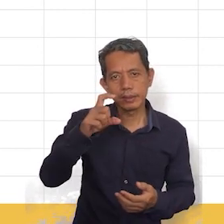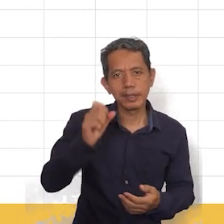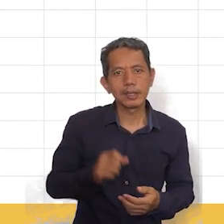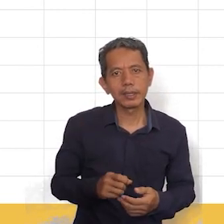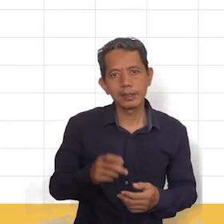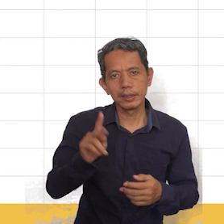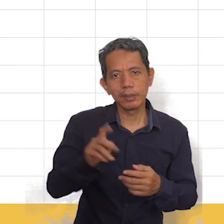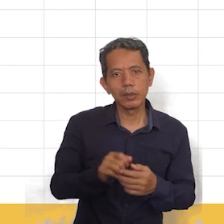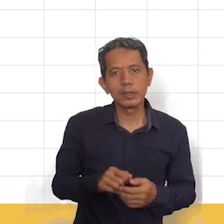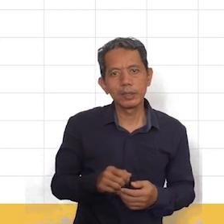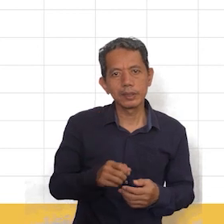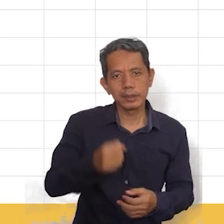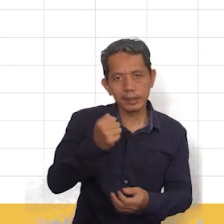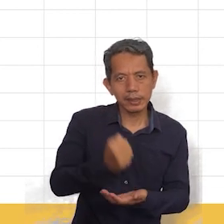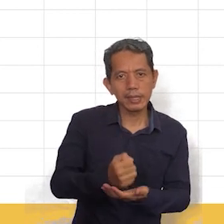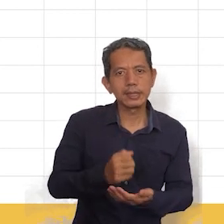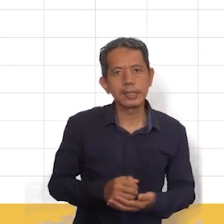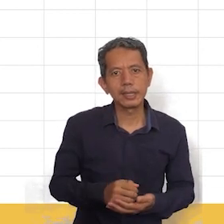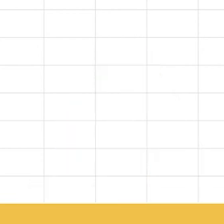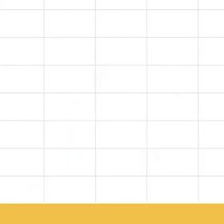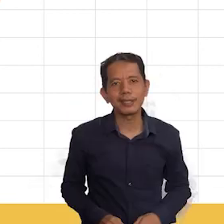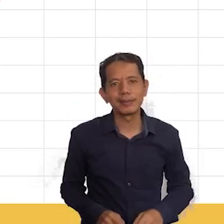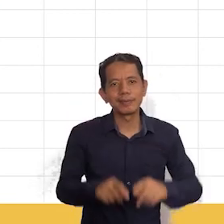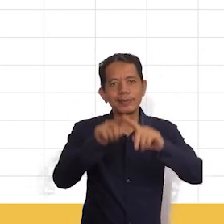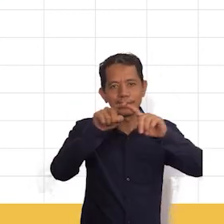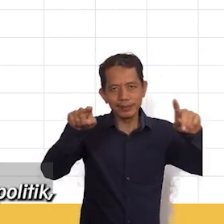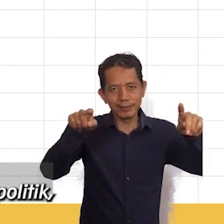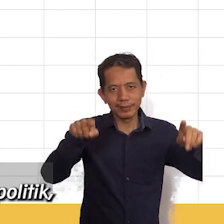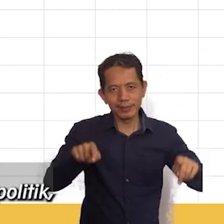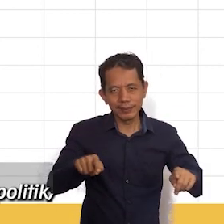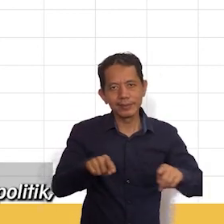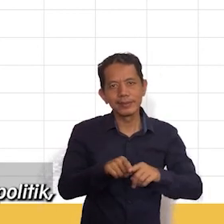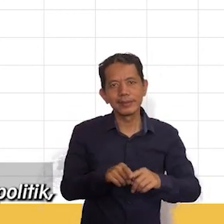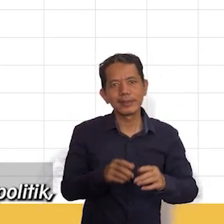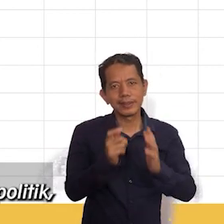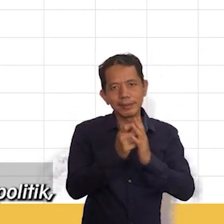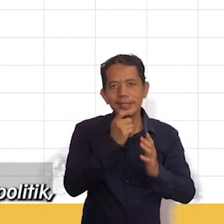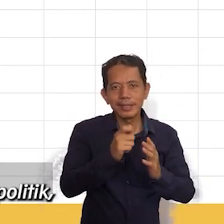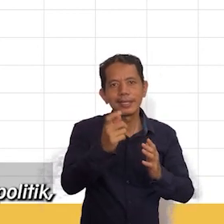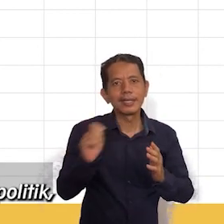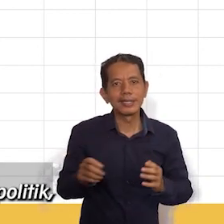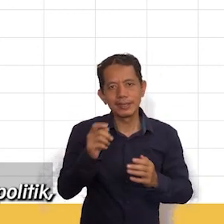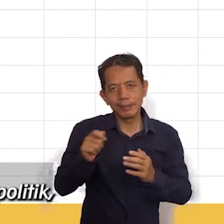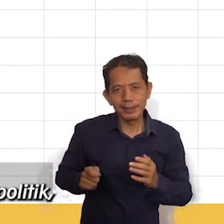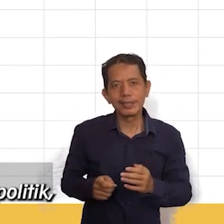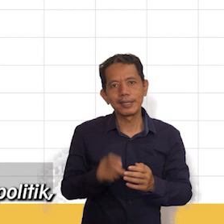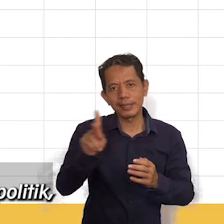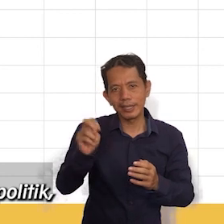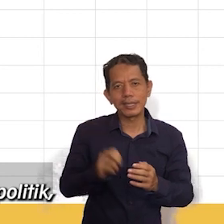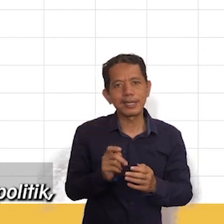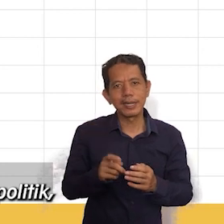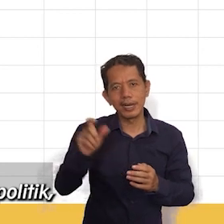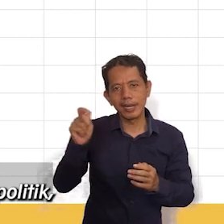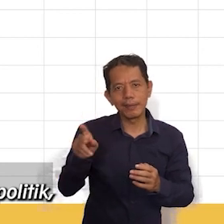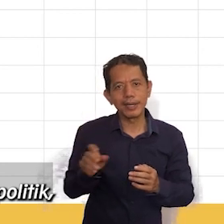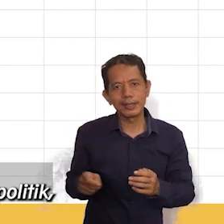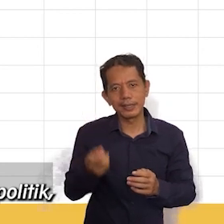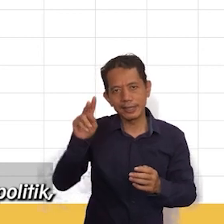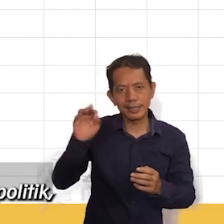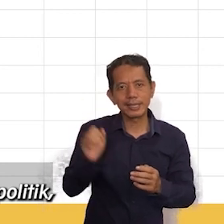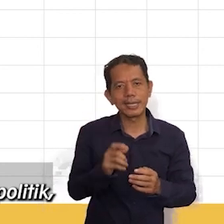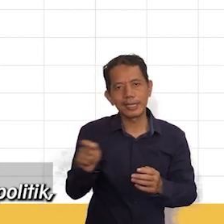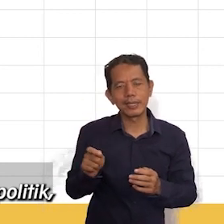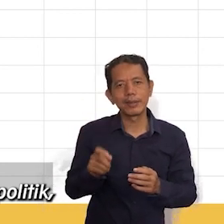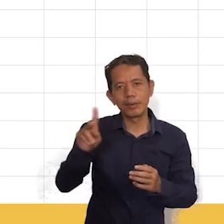keterangan catatan kepolisian yang telah dilegalisir, surat pernyataan dipidana karena kealpaan ringan